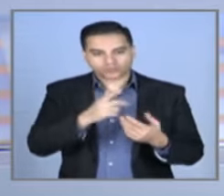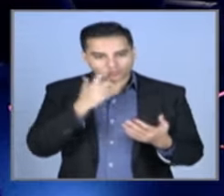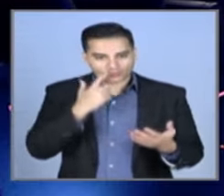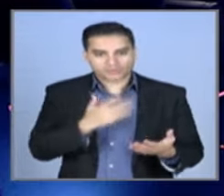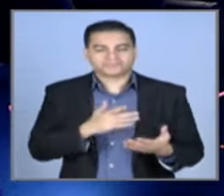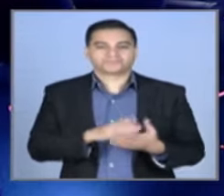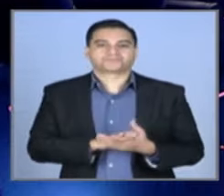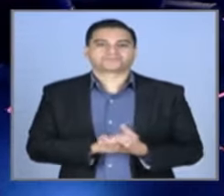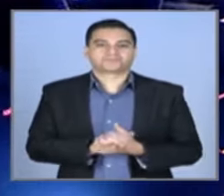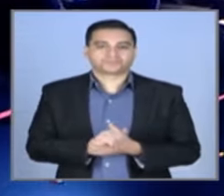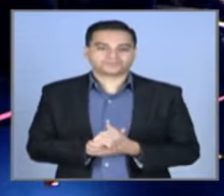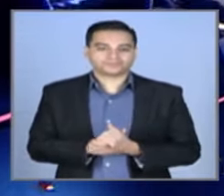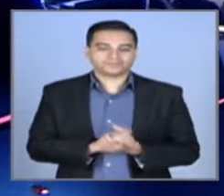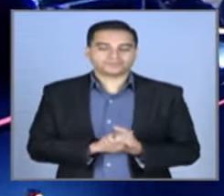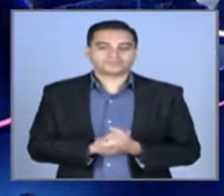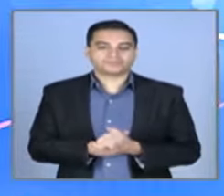هو: